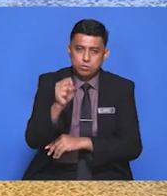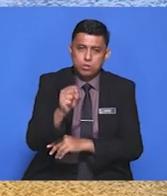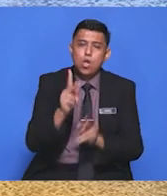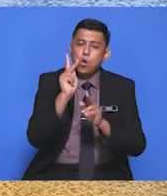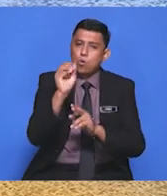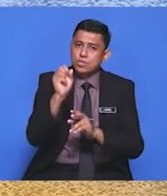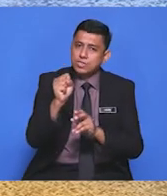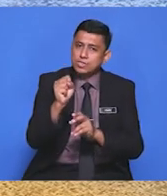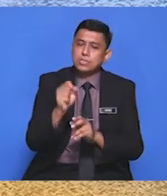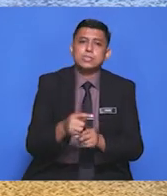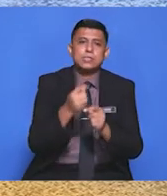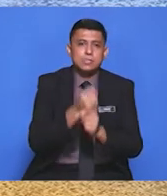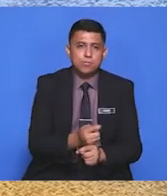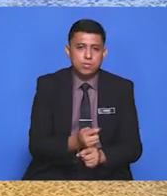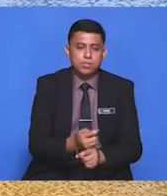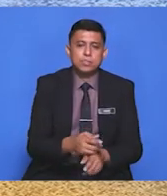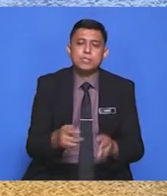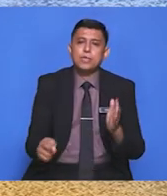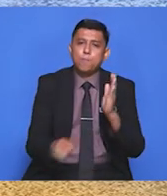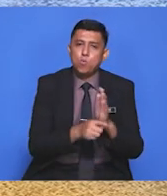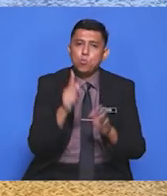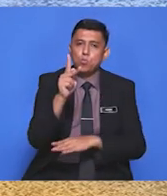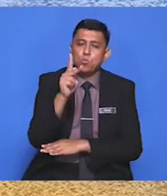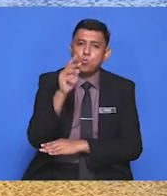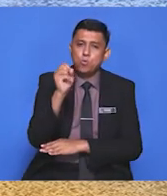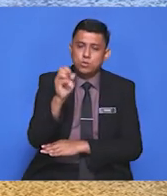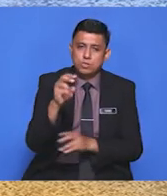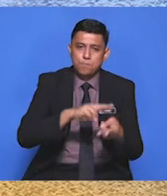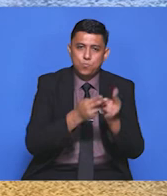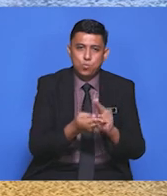tetap campur kos berubah adalah